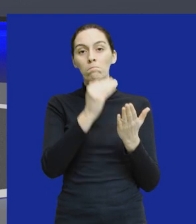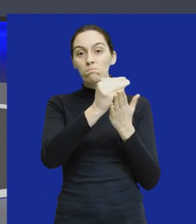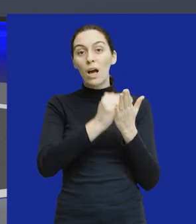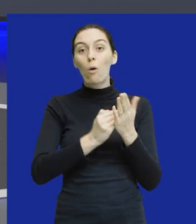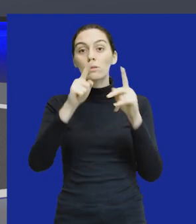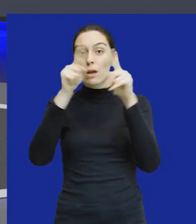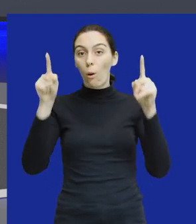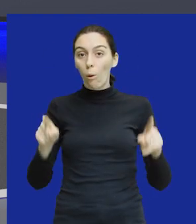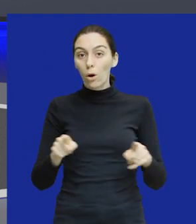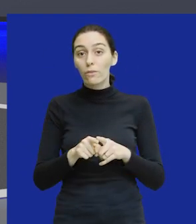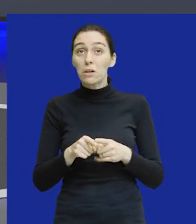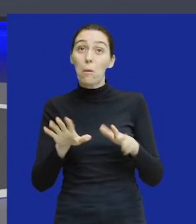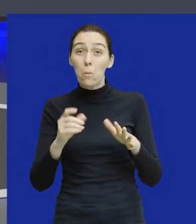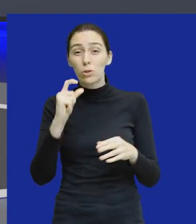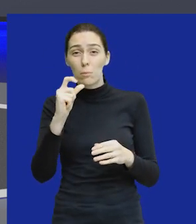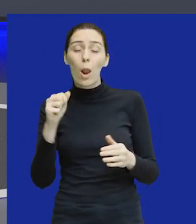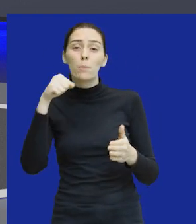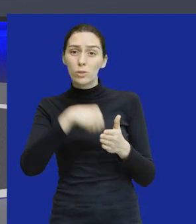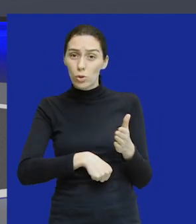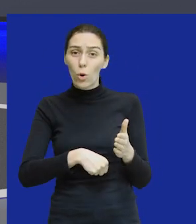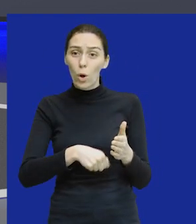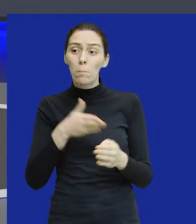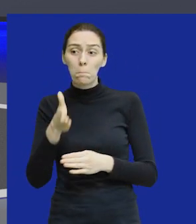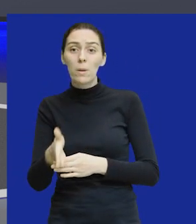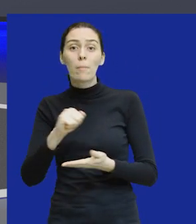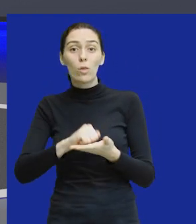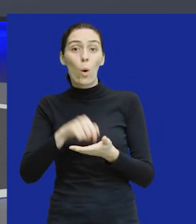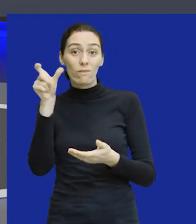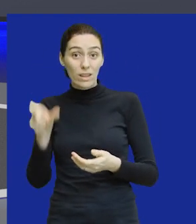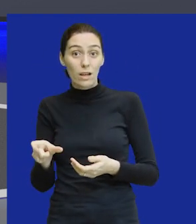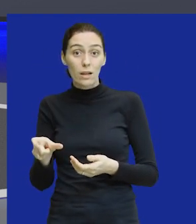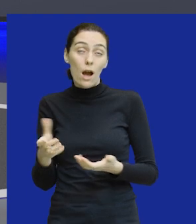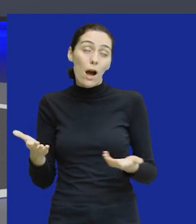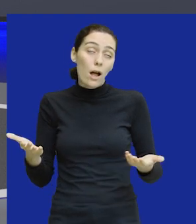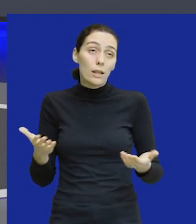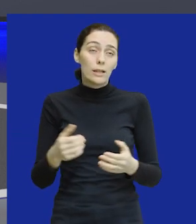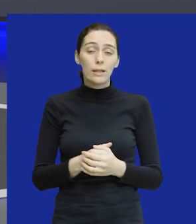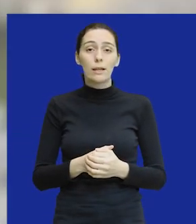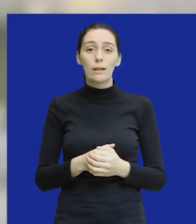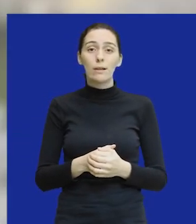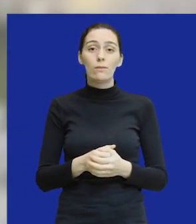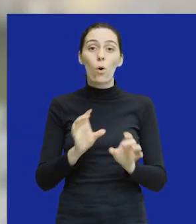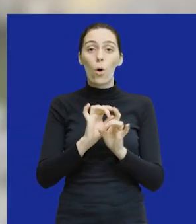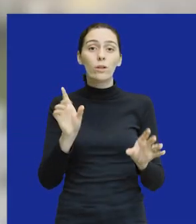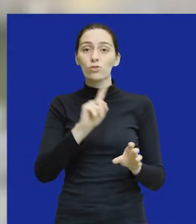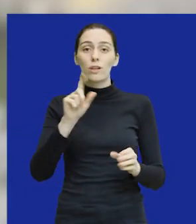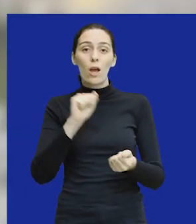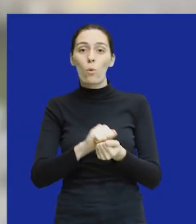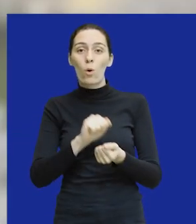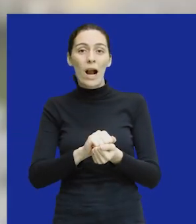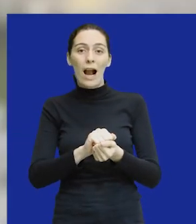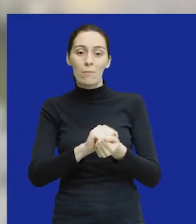postoji zakonski okvir koji je možda čak malo i prestrog prema novinarima, ali, Bože moj, ništa nije u